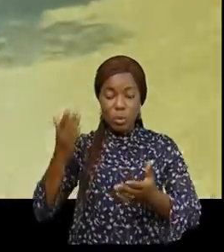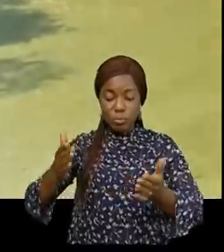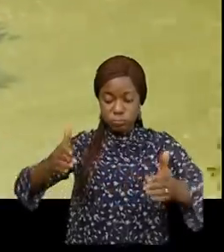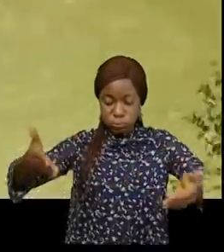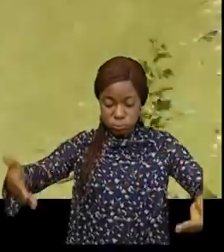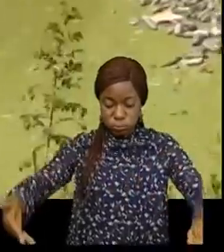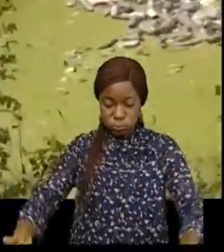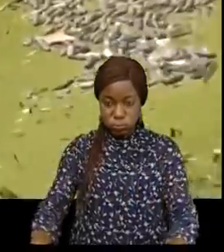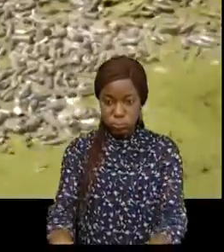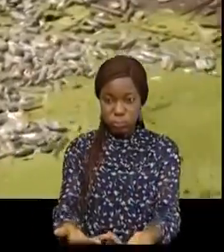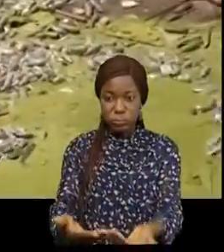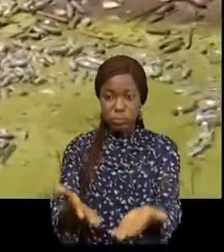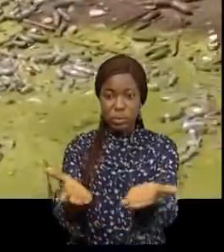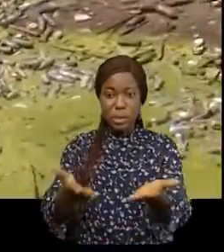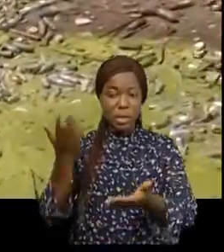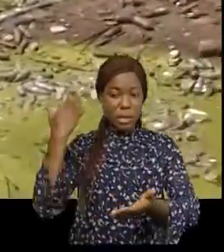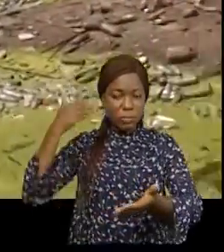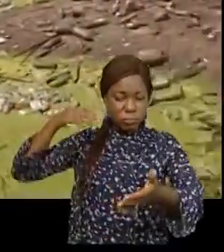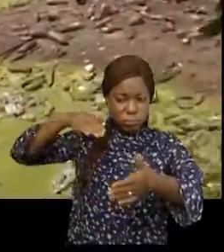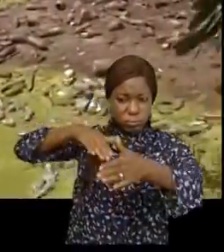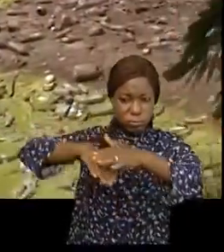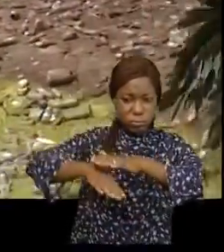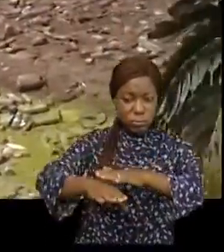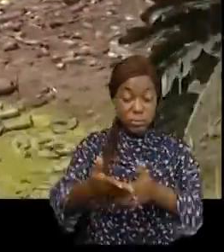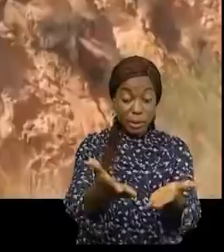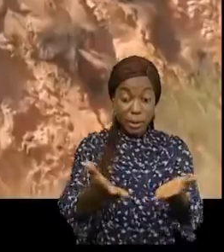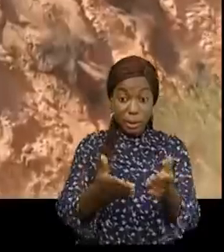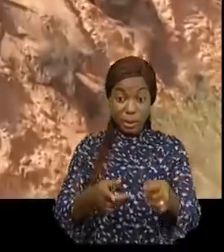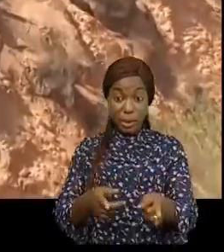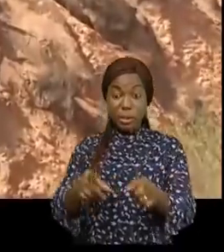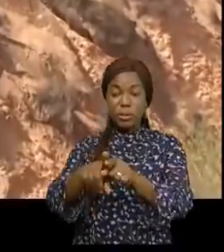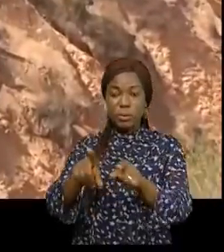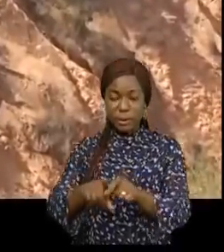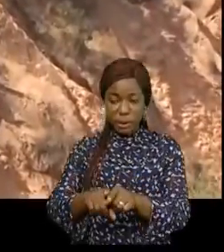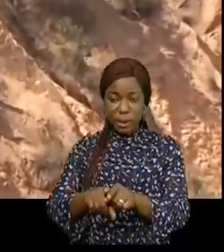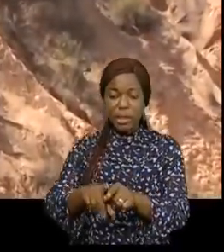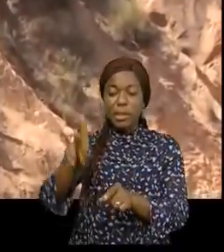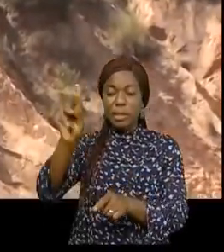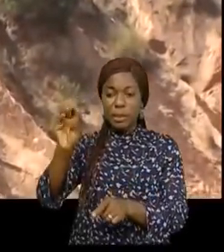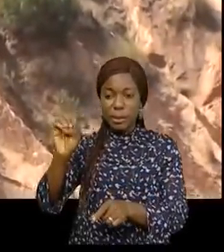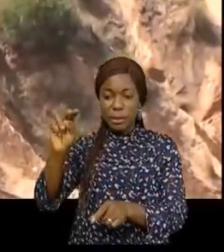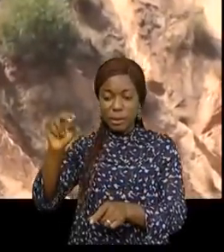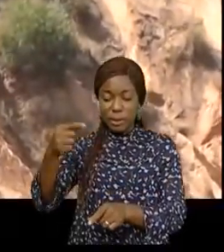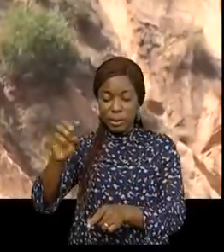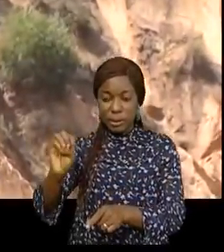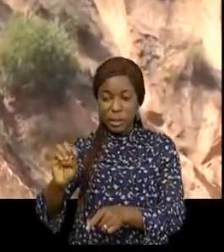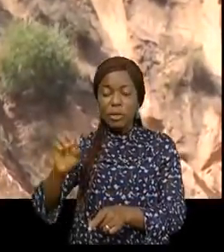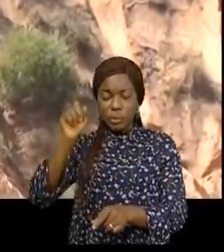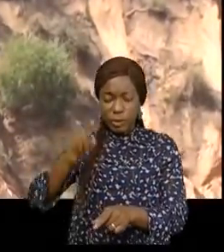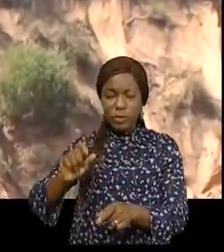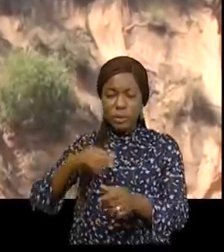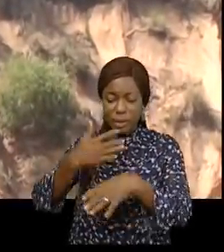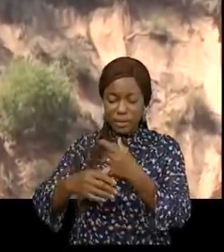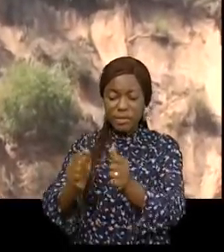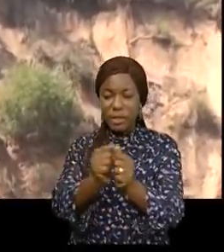de collecteurs pour canaliser les eaux jusqu'au lit des rivières. La lutte anti-érosive à Kenge nécessite de travailler en synergie par tous les services de l'État concernés